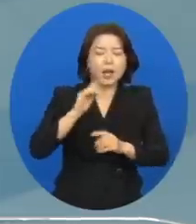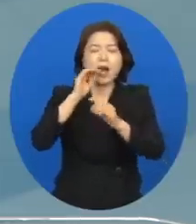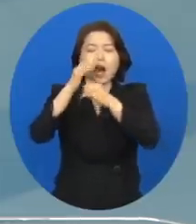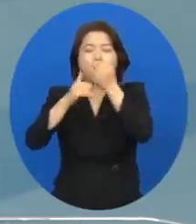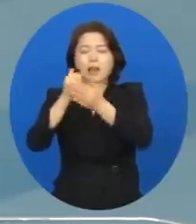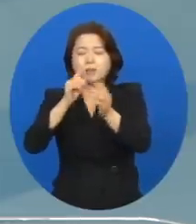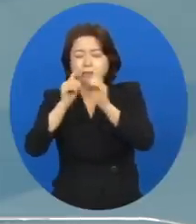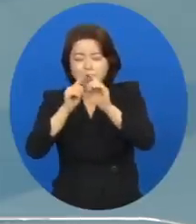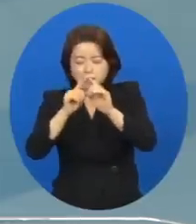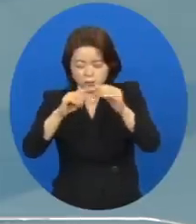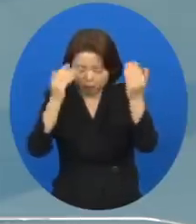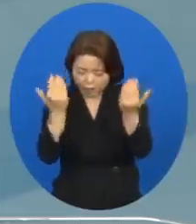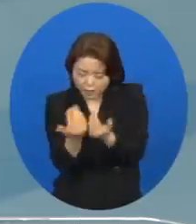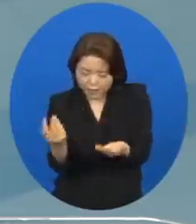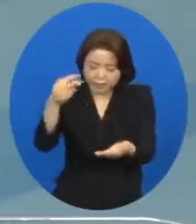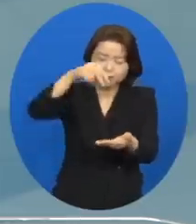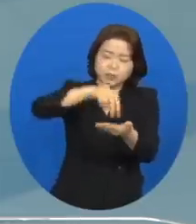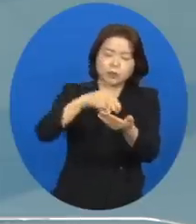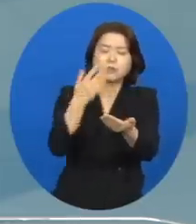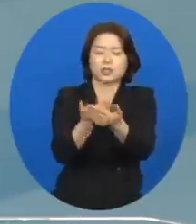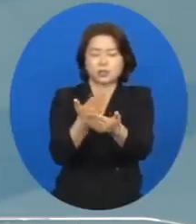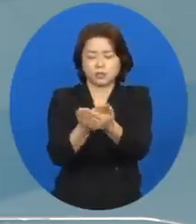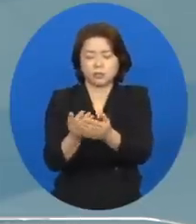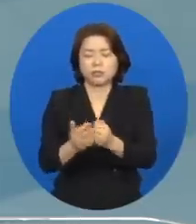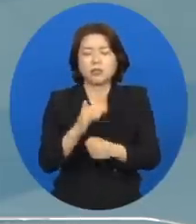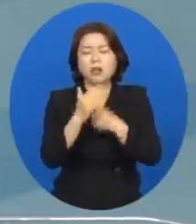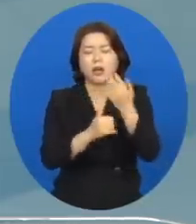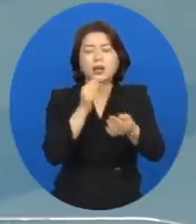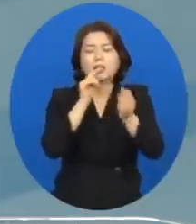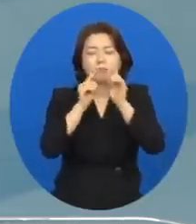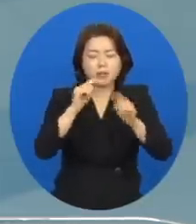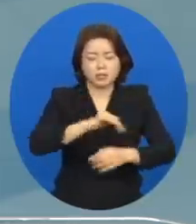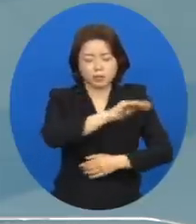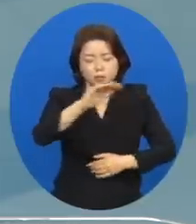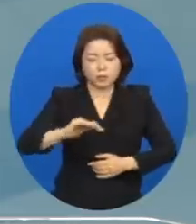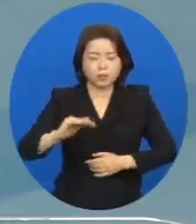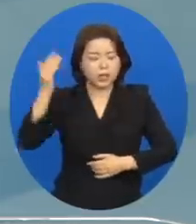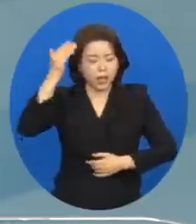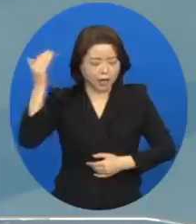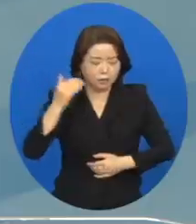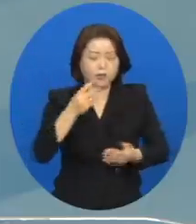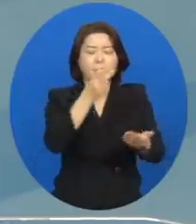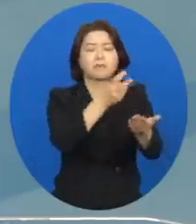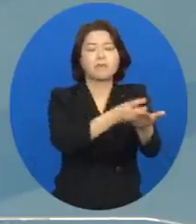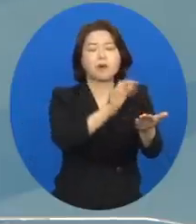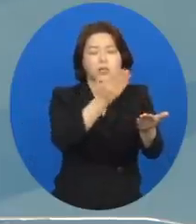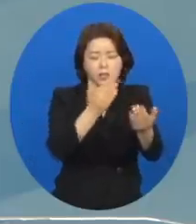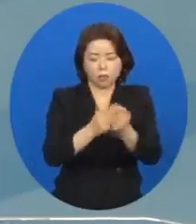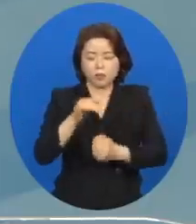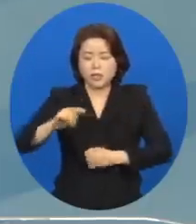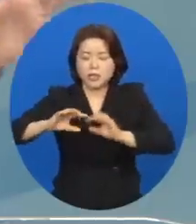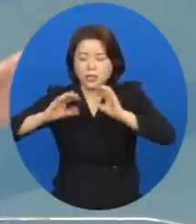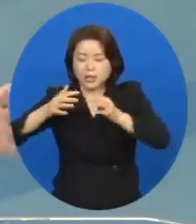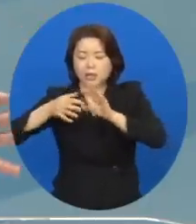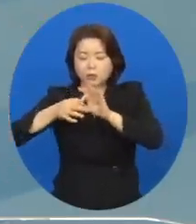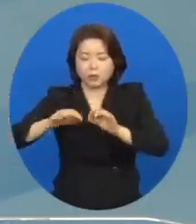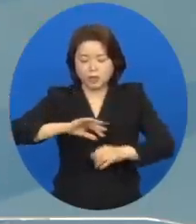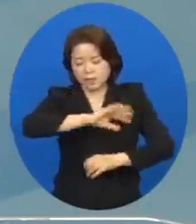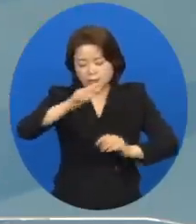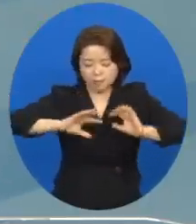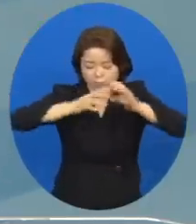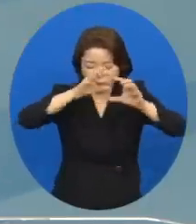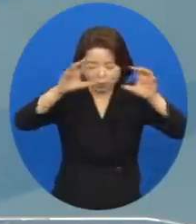말씀으로 일어나게 하여 주옵소서. 하나님의 말씀이 우리나라의 법이 되고 이 나라를 통하여 전 세계